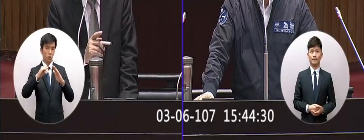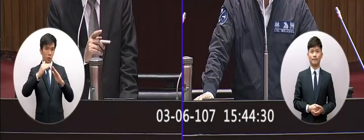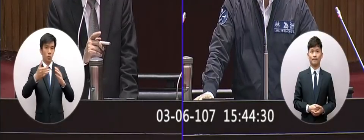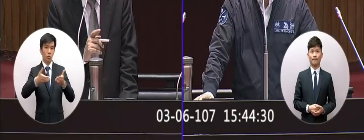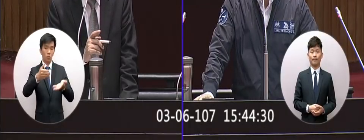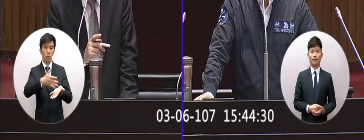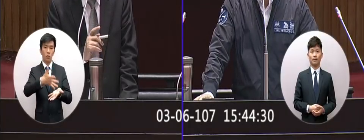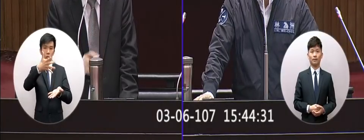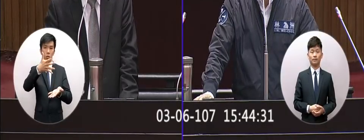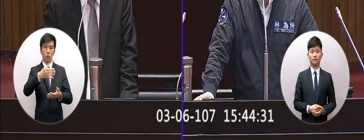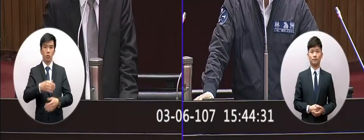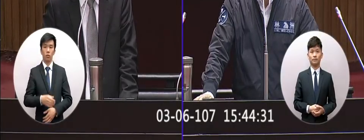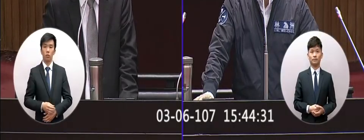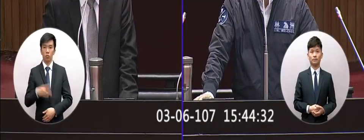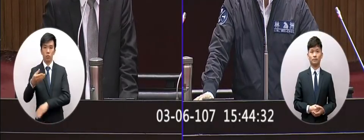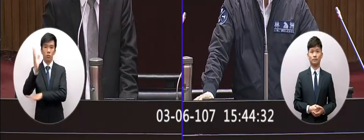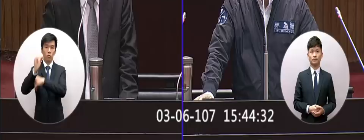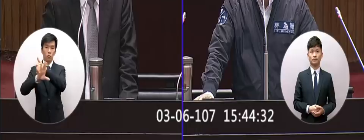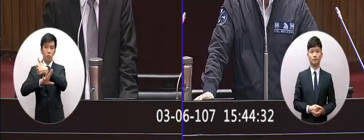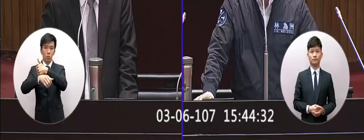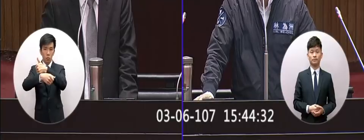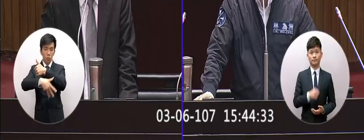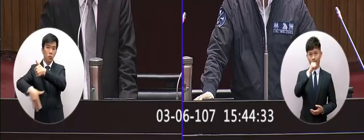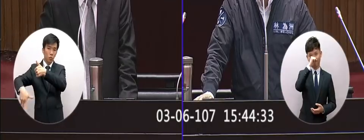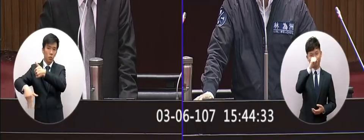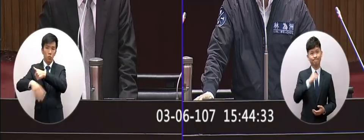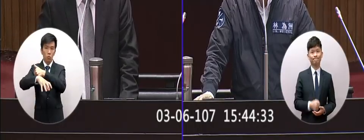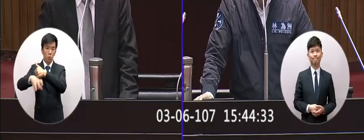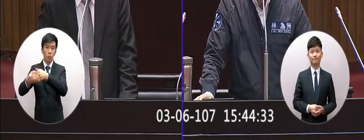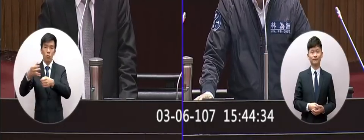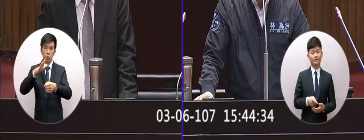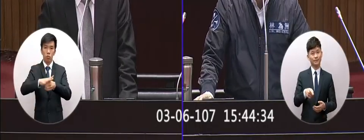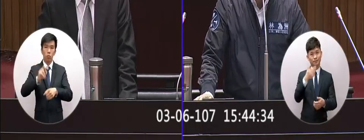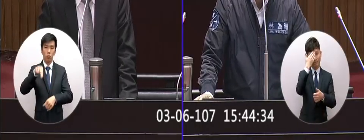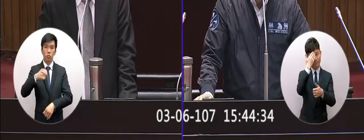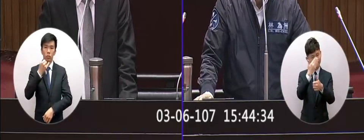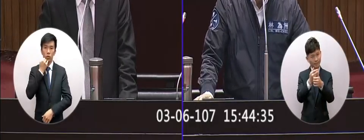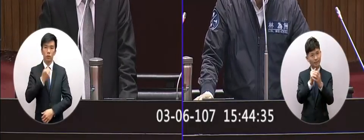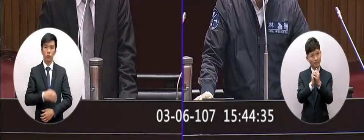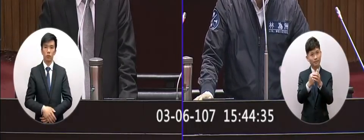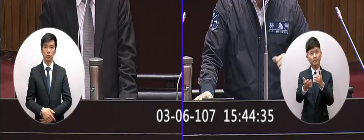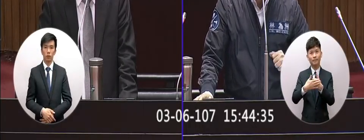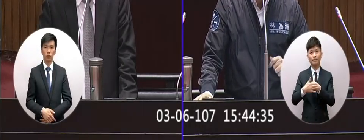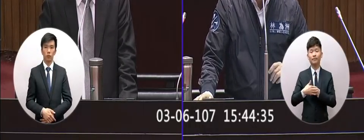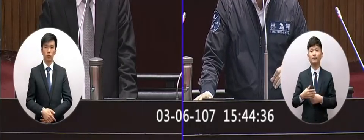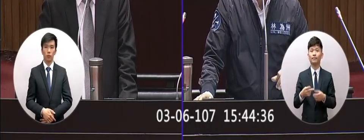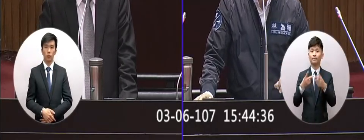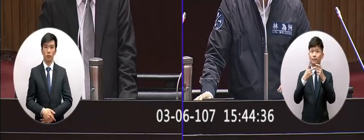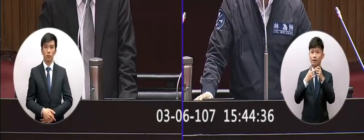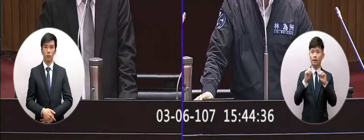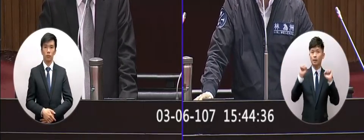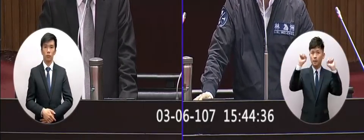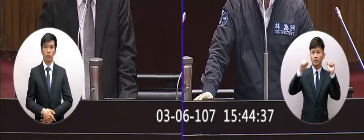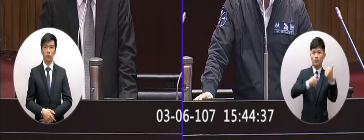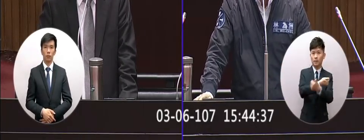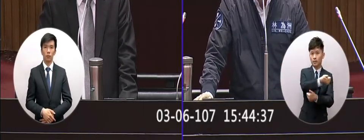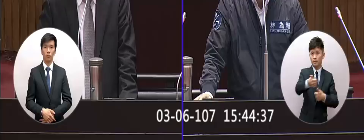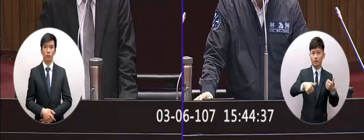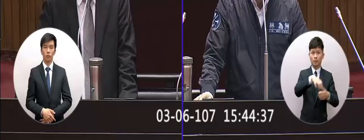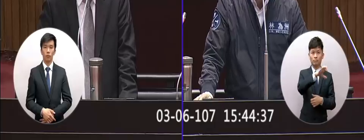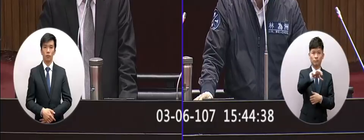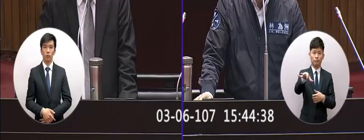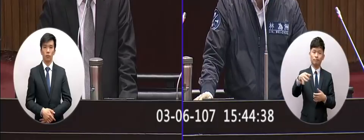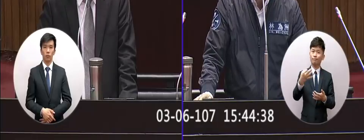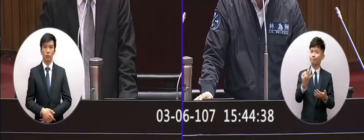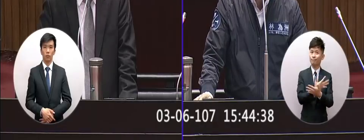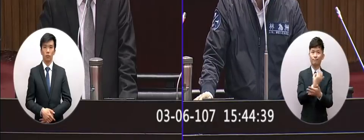那相关的部会都有经费可以补助。 好，这个要拜托院长哈。另外就是运动场的缺乏哈，